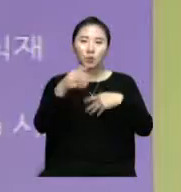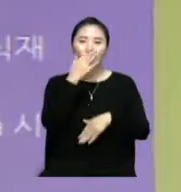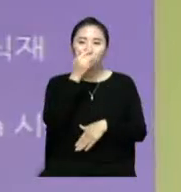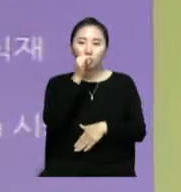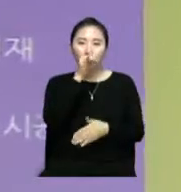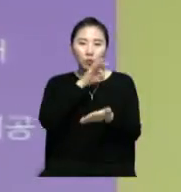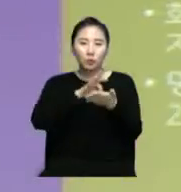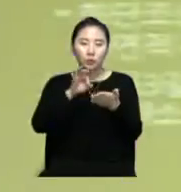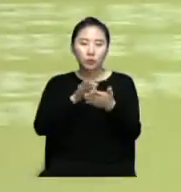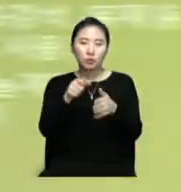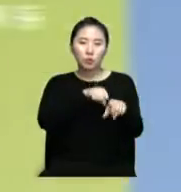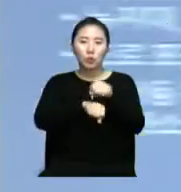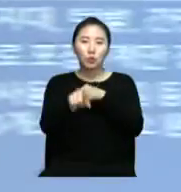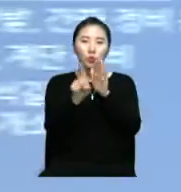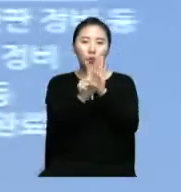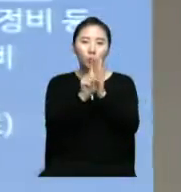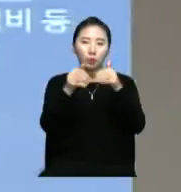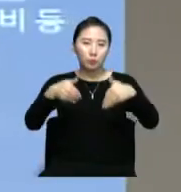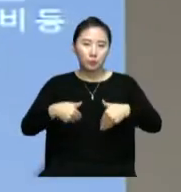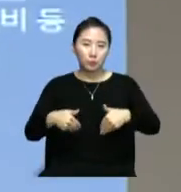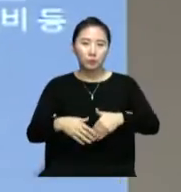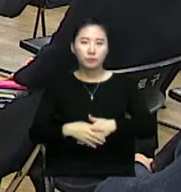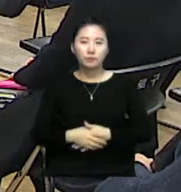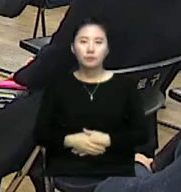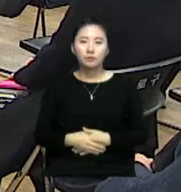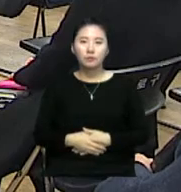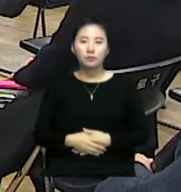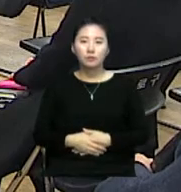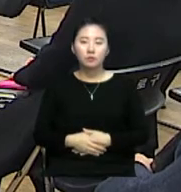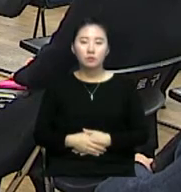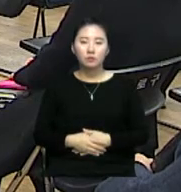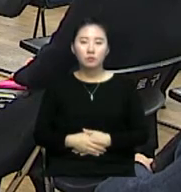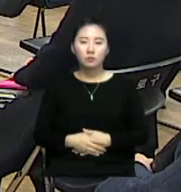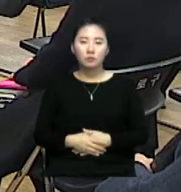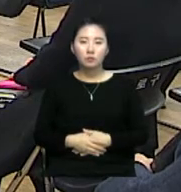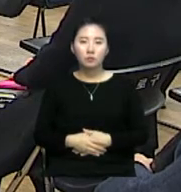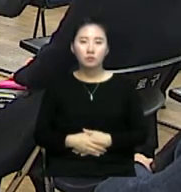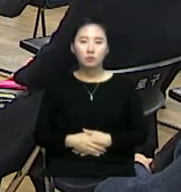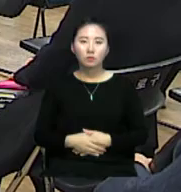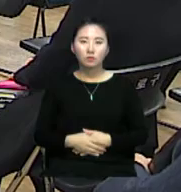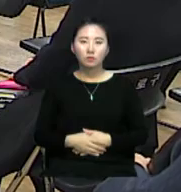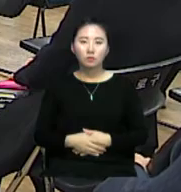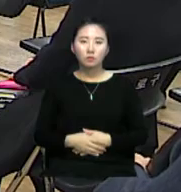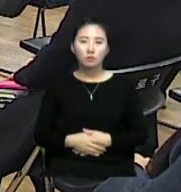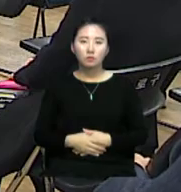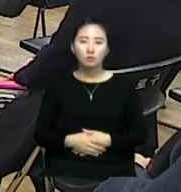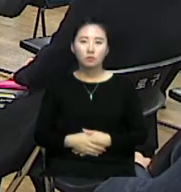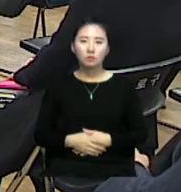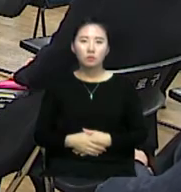있도록 적극적인 홍보가 필요해 보입니다. 딜라이브 서울 경기 케이블 TV 송지연입니다.